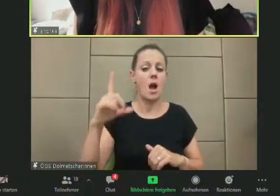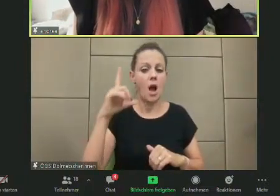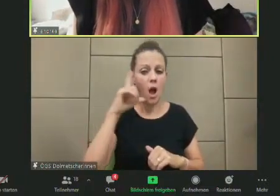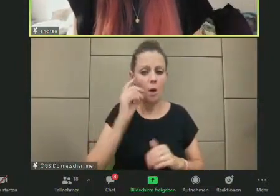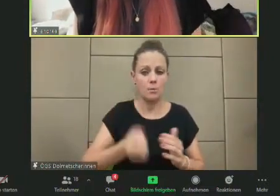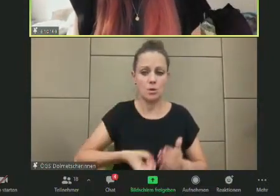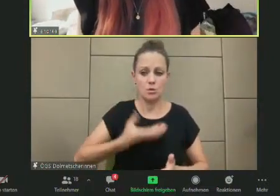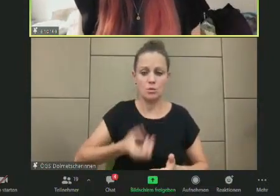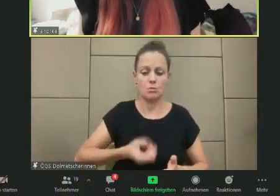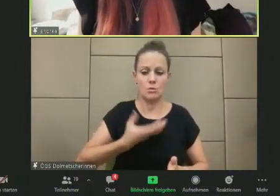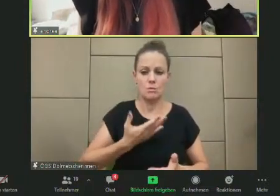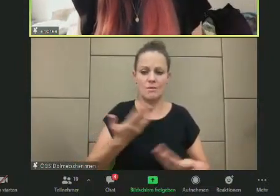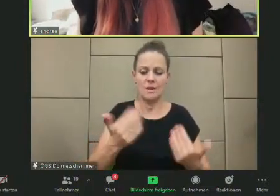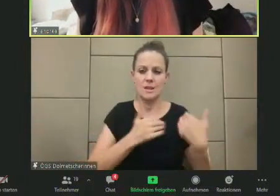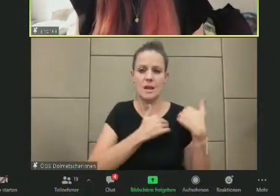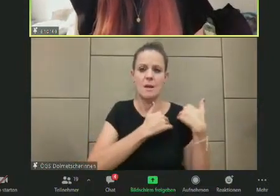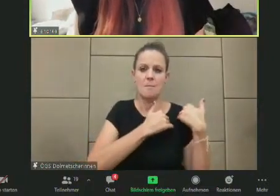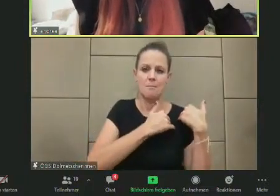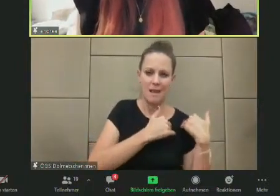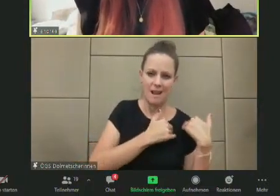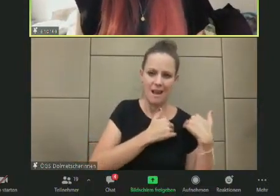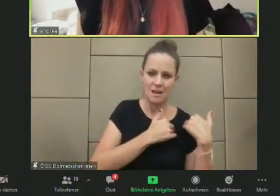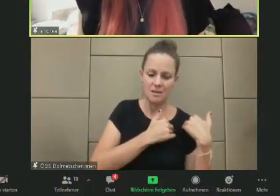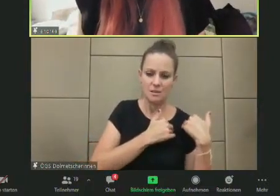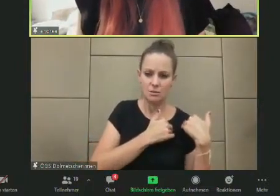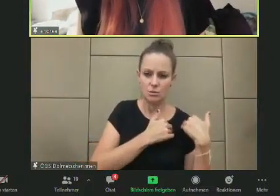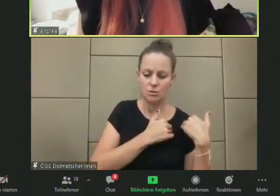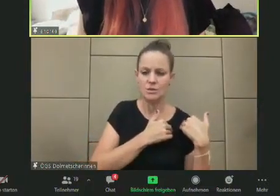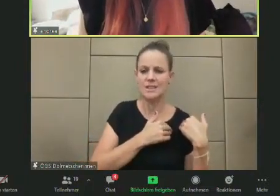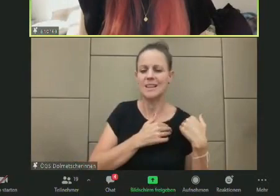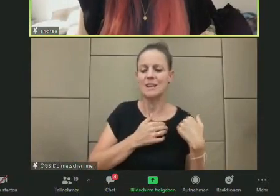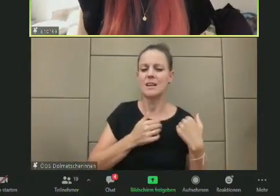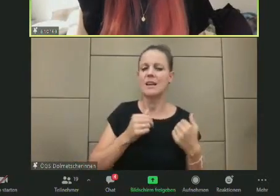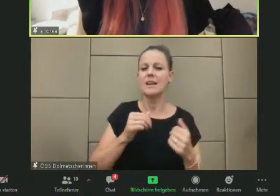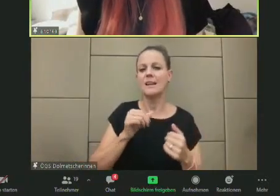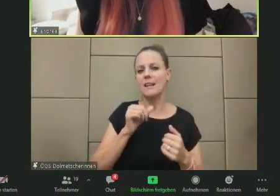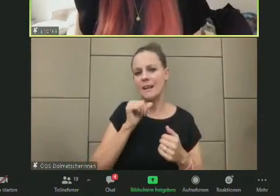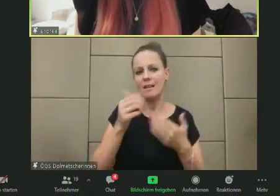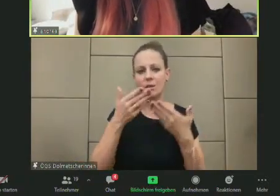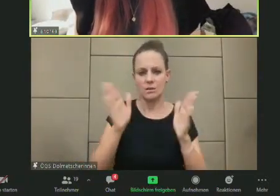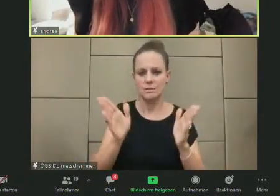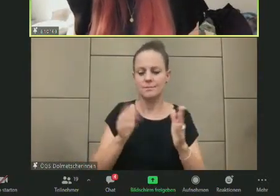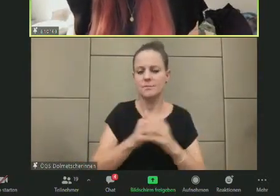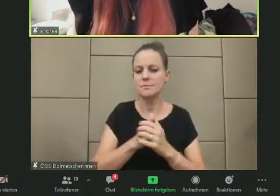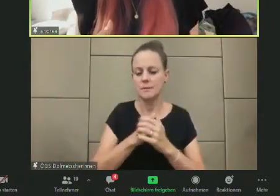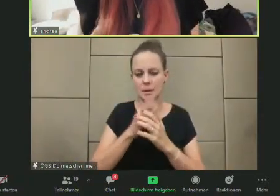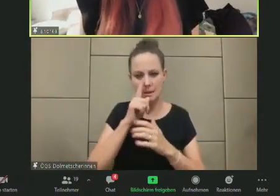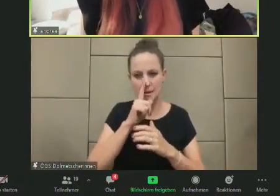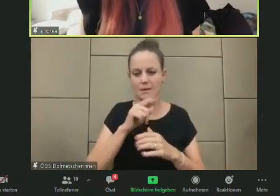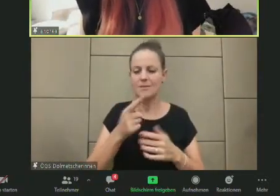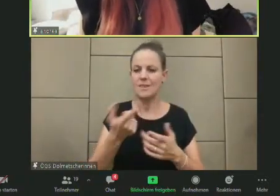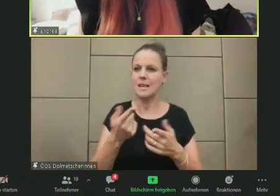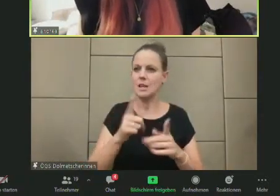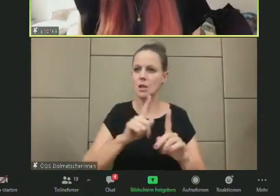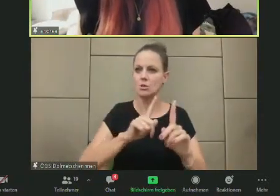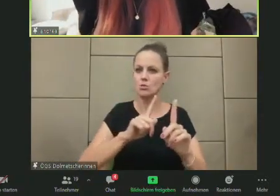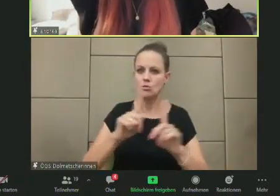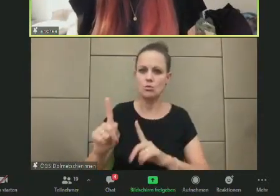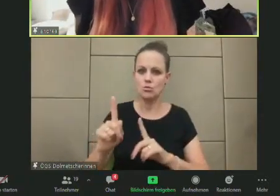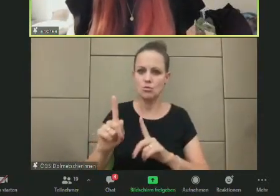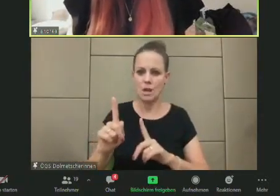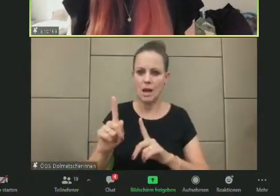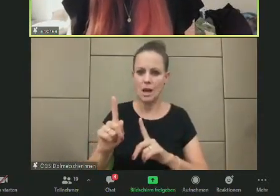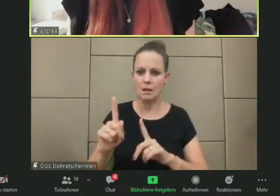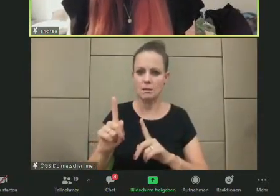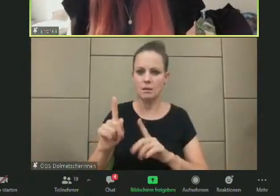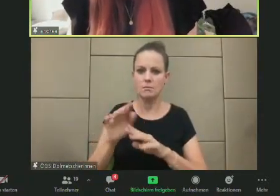ist die sogenannte Belastungsintoleranz. Es wird auch PEM genannt. Das steht für Post-Exertional Malaise, also eine Zustandsverschlechterung nach